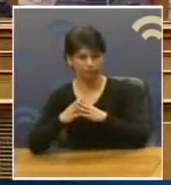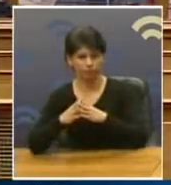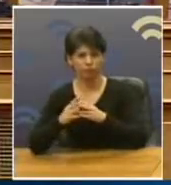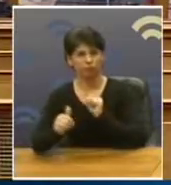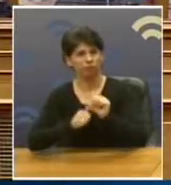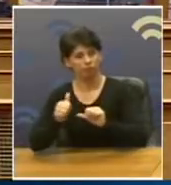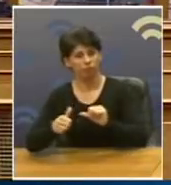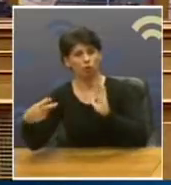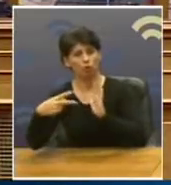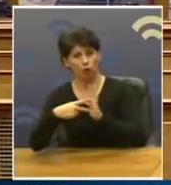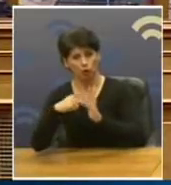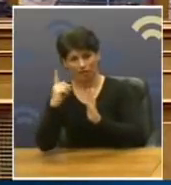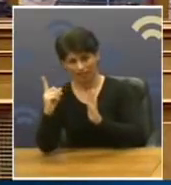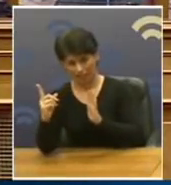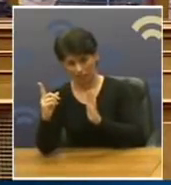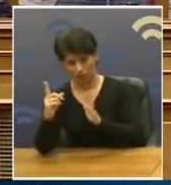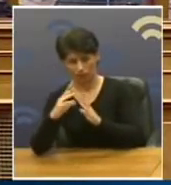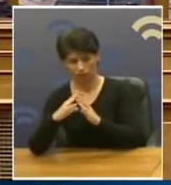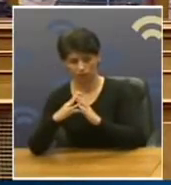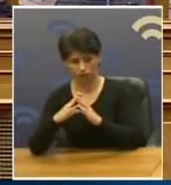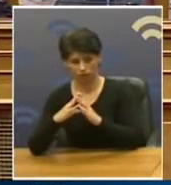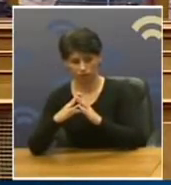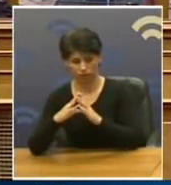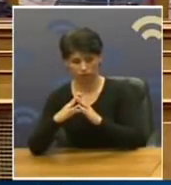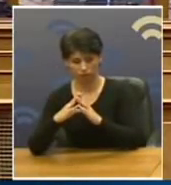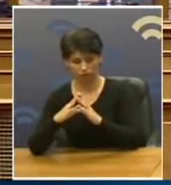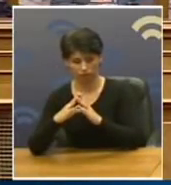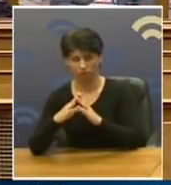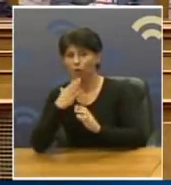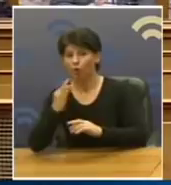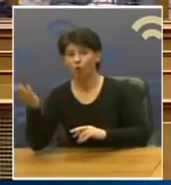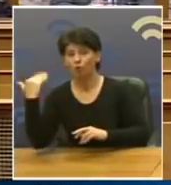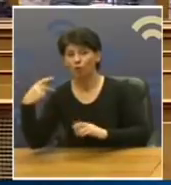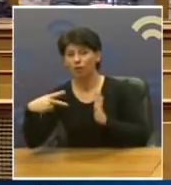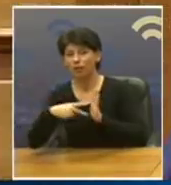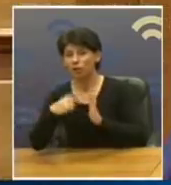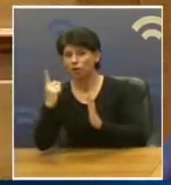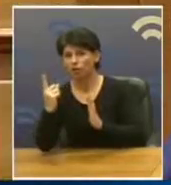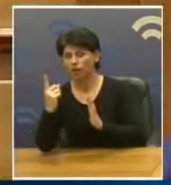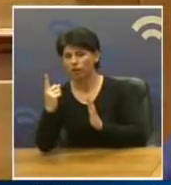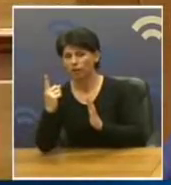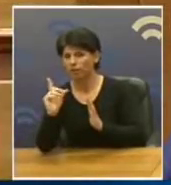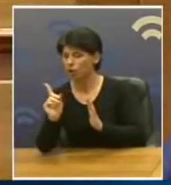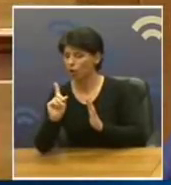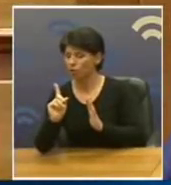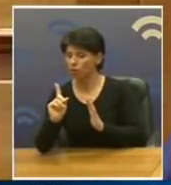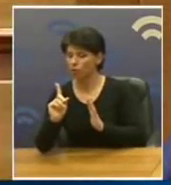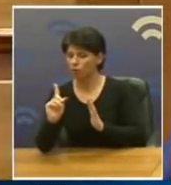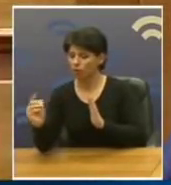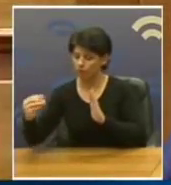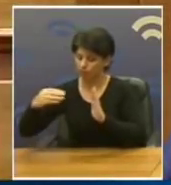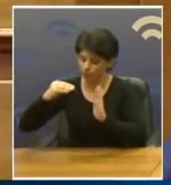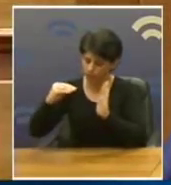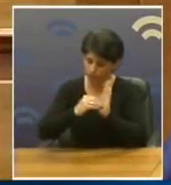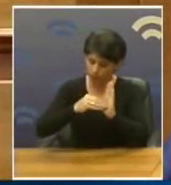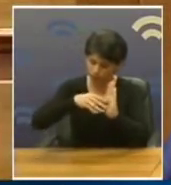αναθεώρηση του 2001, διότι τότε όχι μόνο περάσατε στο Σύνταγμα έναν